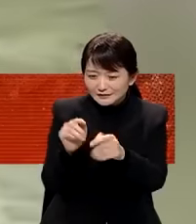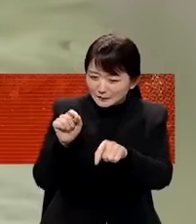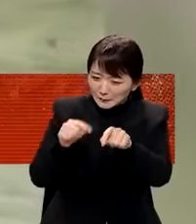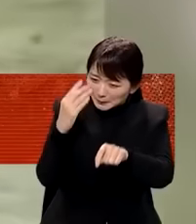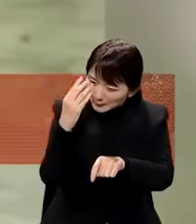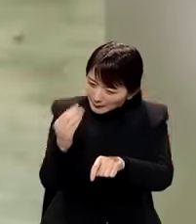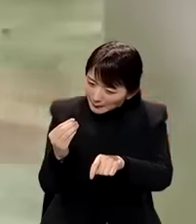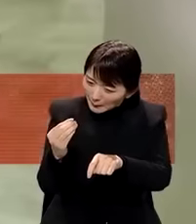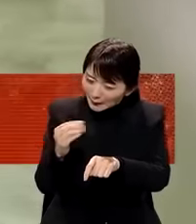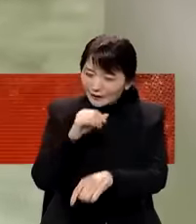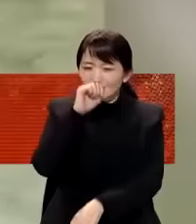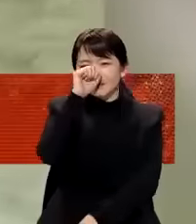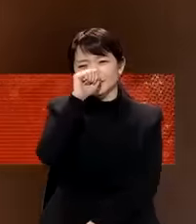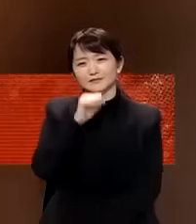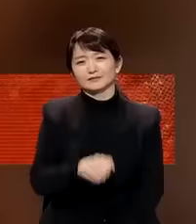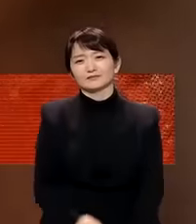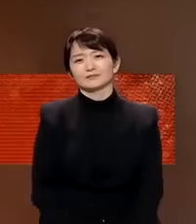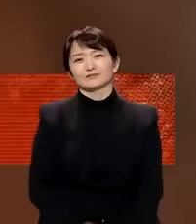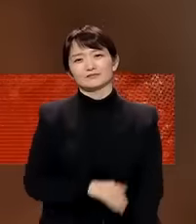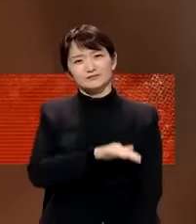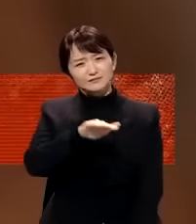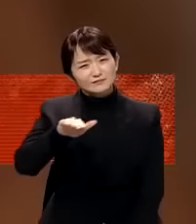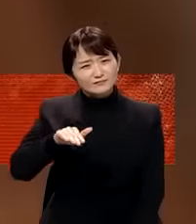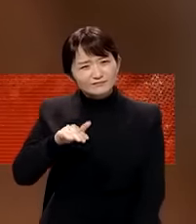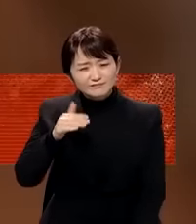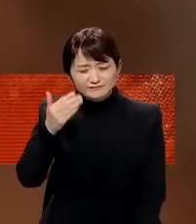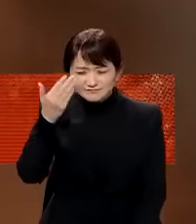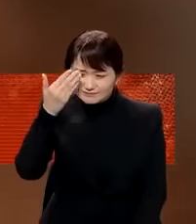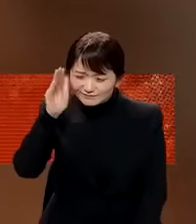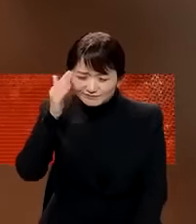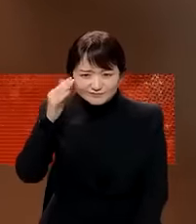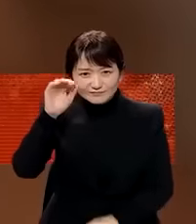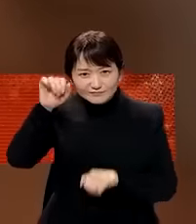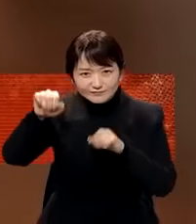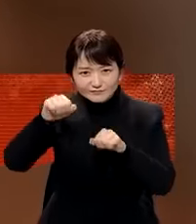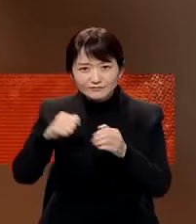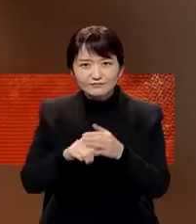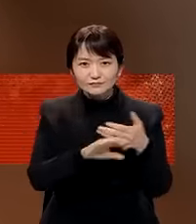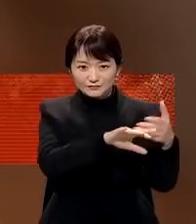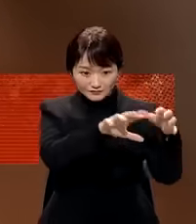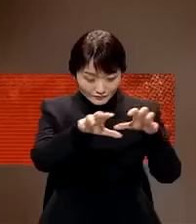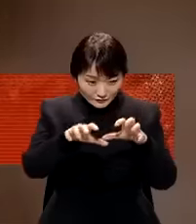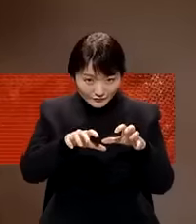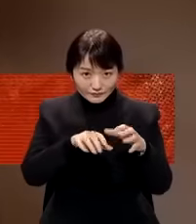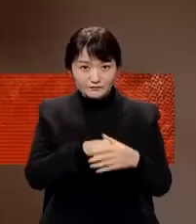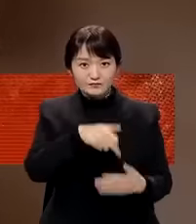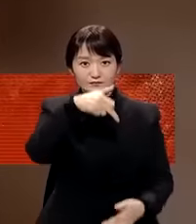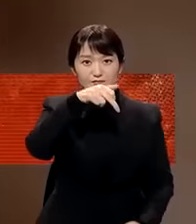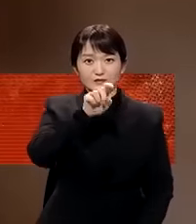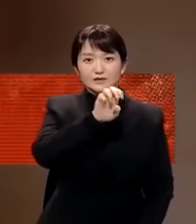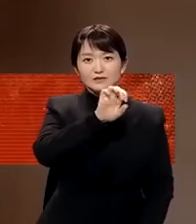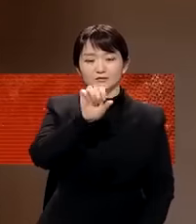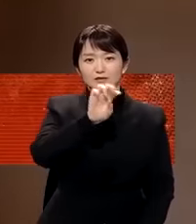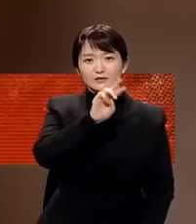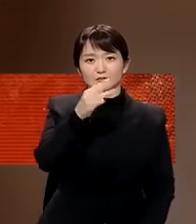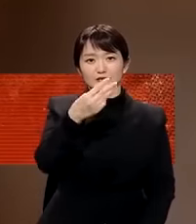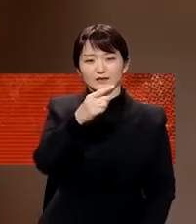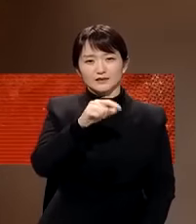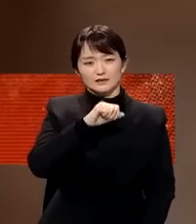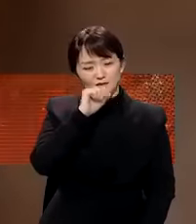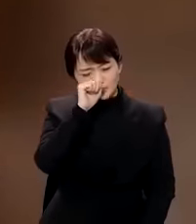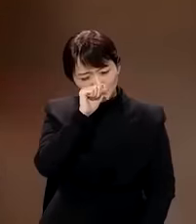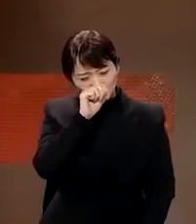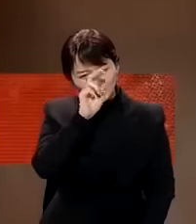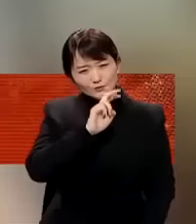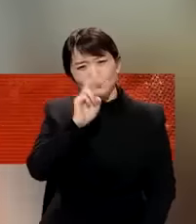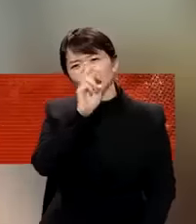누리꾼의 마음을 훔친 것 같은데 우리에게는 약간 낯선 동물 죠 그런데 해외에선이 카피바라 예찬 송까지 만들 정도로 그 인기가